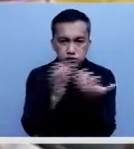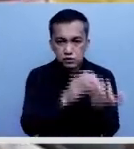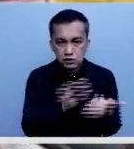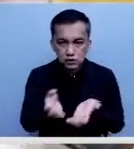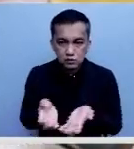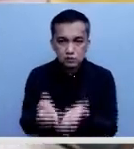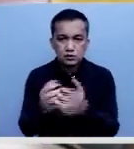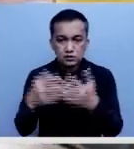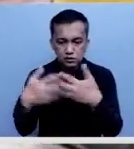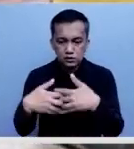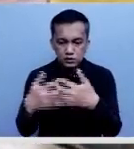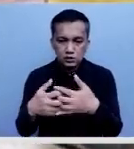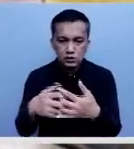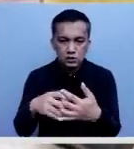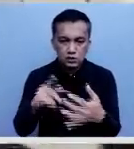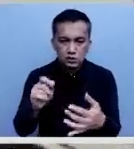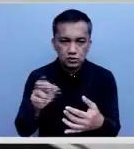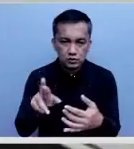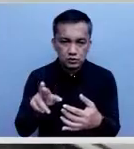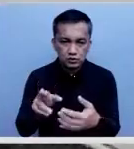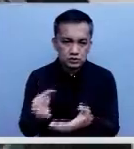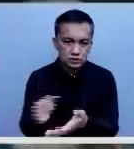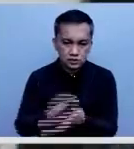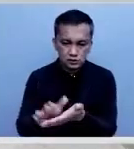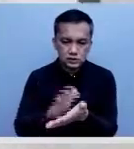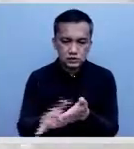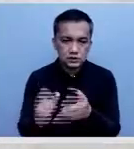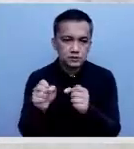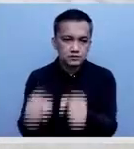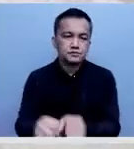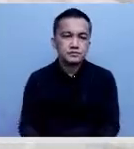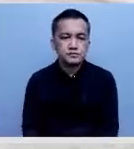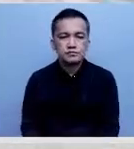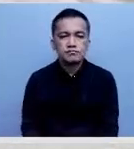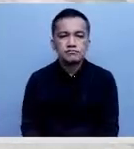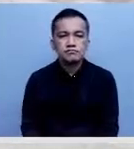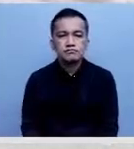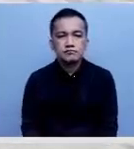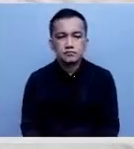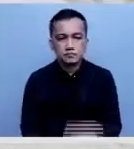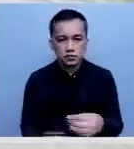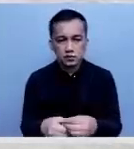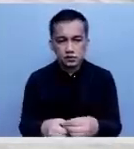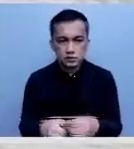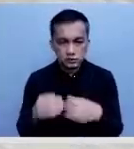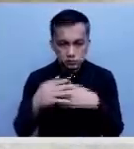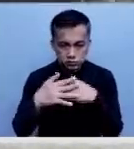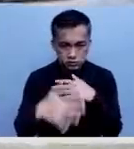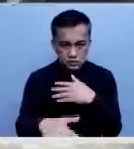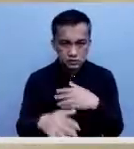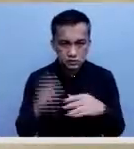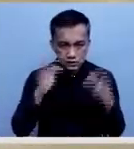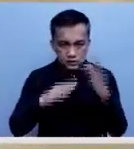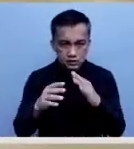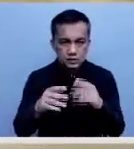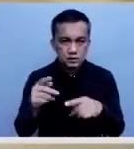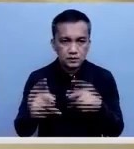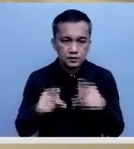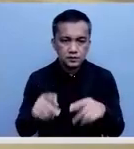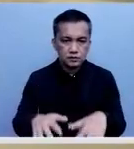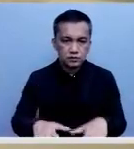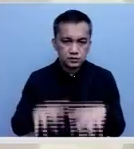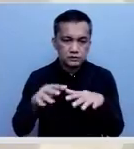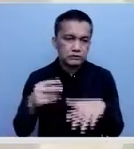Engineering's office para maklear yung kalsada nito. Bukod sa mga landslide, problema rin ng mga residente at motorista ang baha dahil sa